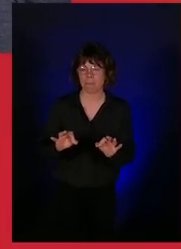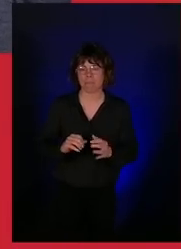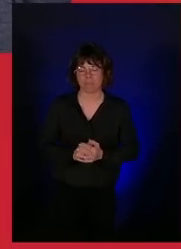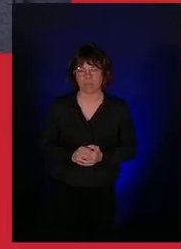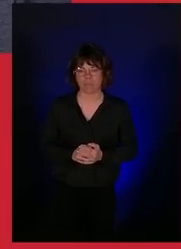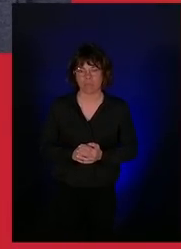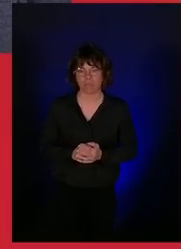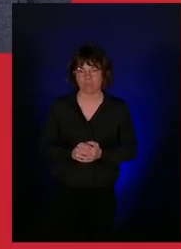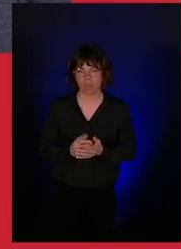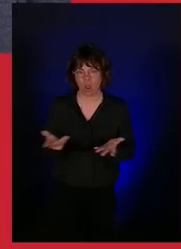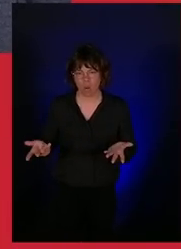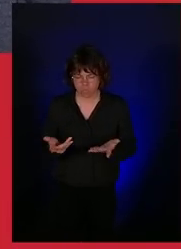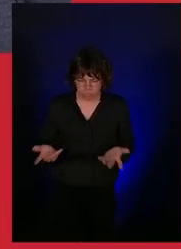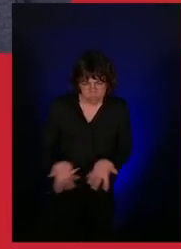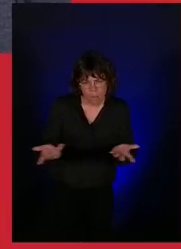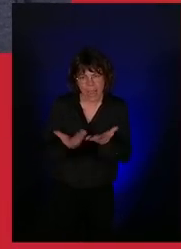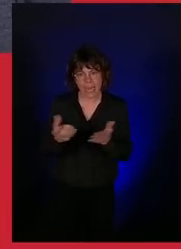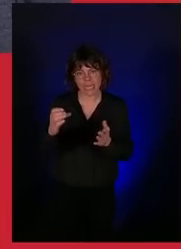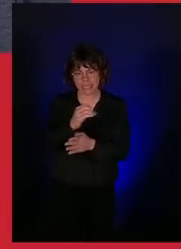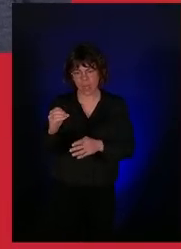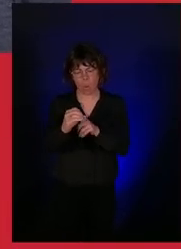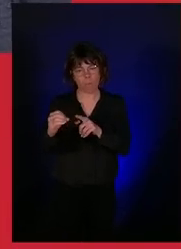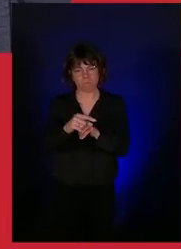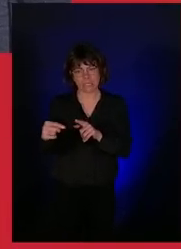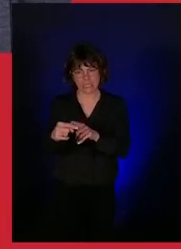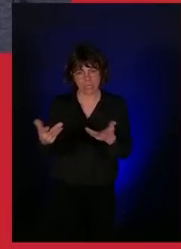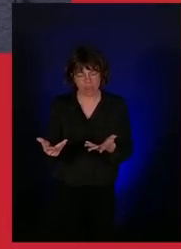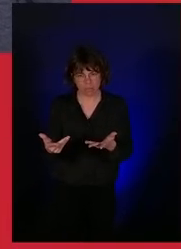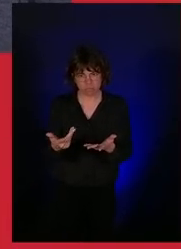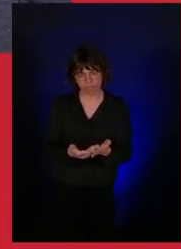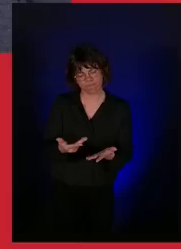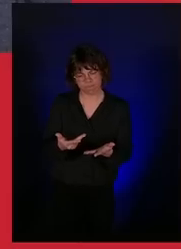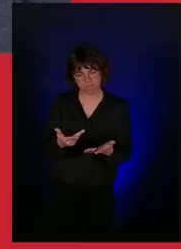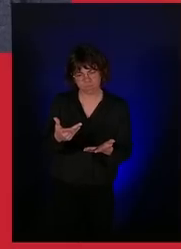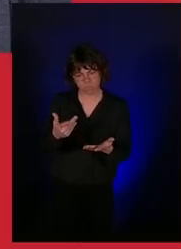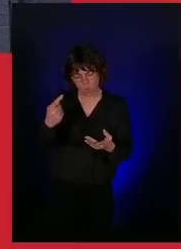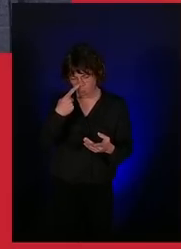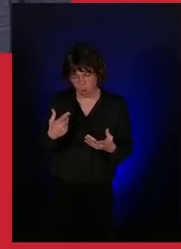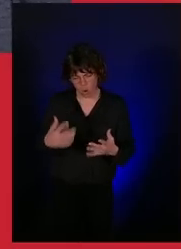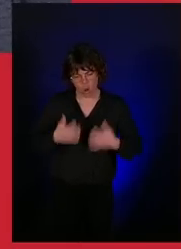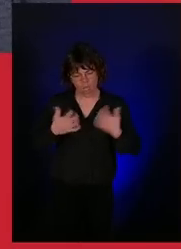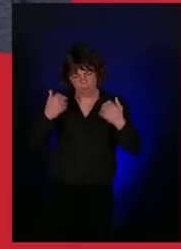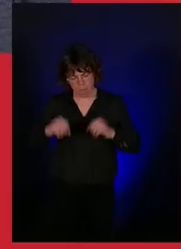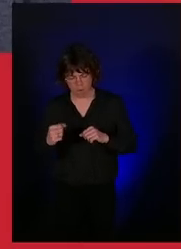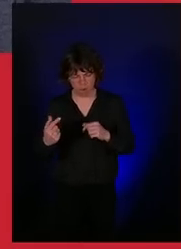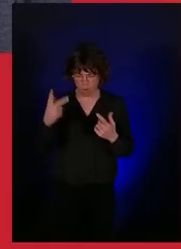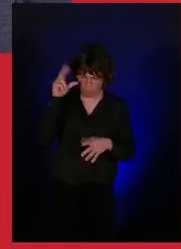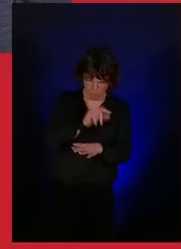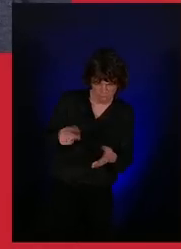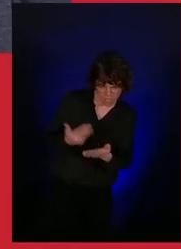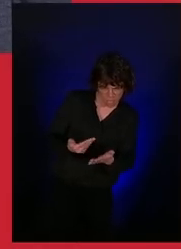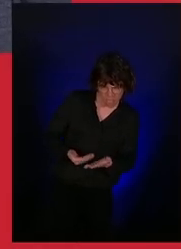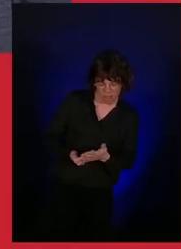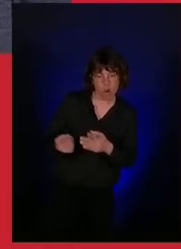La campagne zéro réglé est un point d'appui, mais suscite des incompréhensions, des colères parfois qui, à notre sens, sont